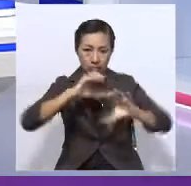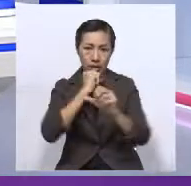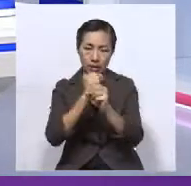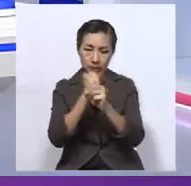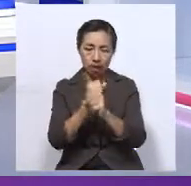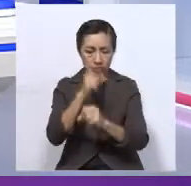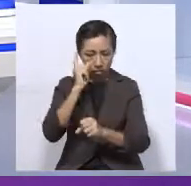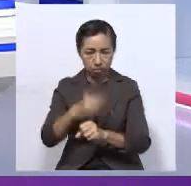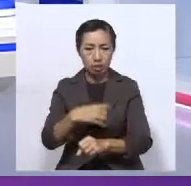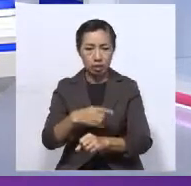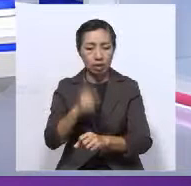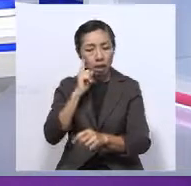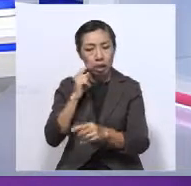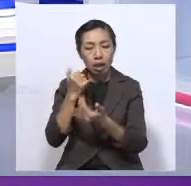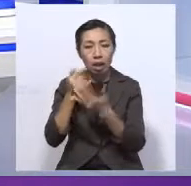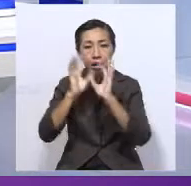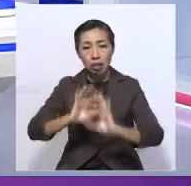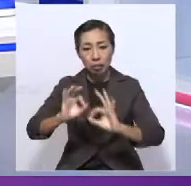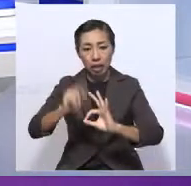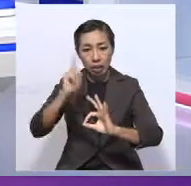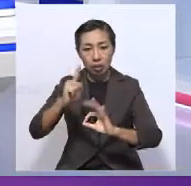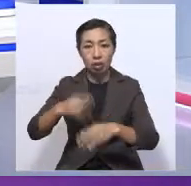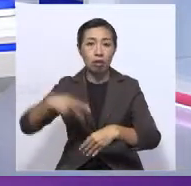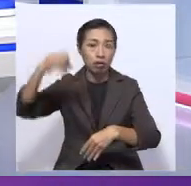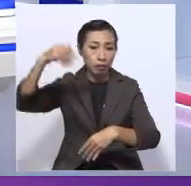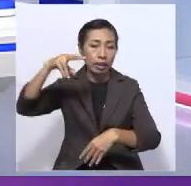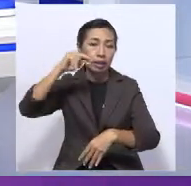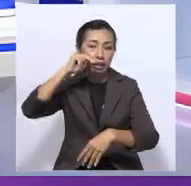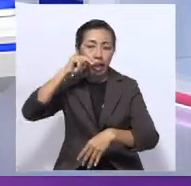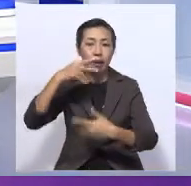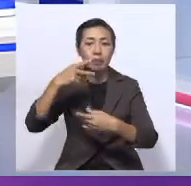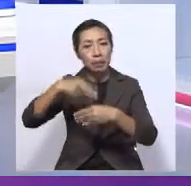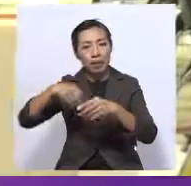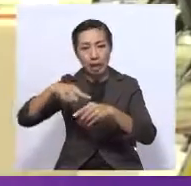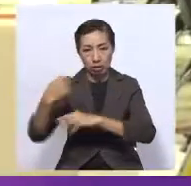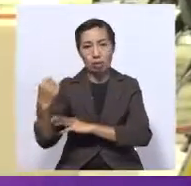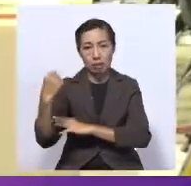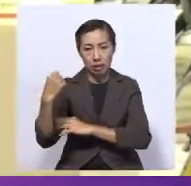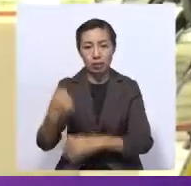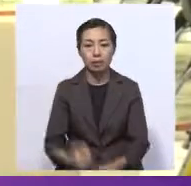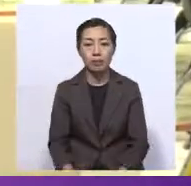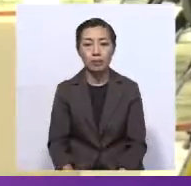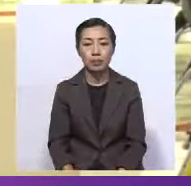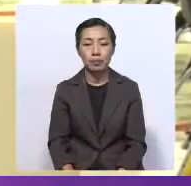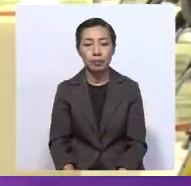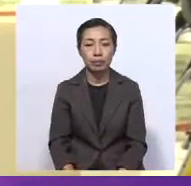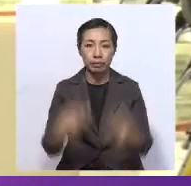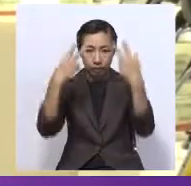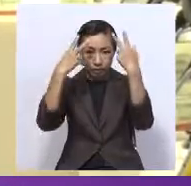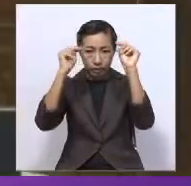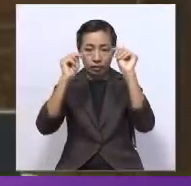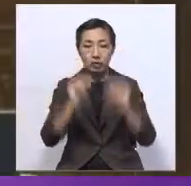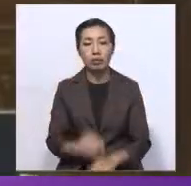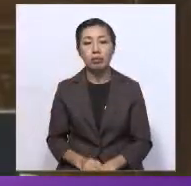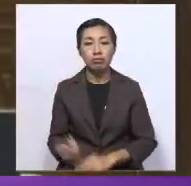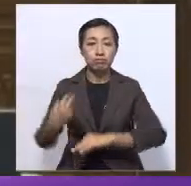ค่ะโดยเน้นย้ำถึงการสร้างความมั่นคงทางพลังงานของประเทศค่ะพลเอกประยุทธ์จันทร์โอชานายกรัฐมนตรี